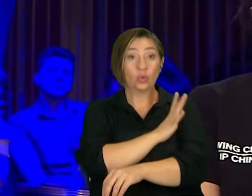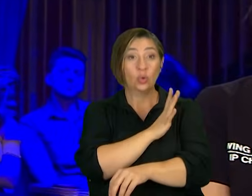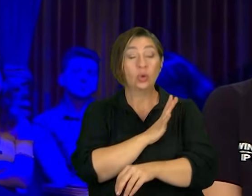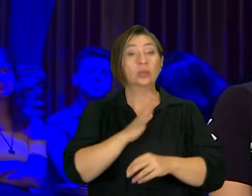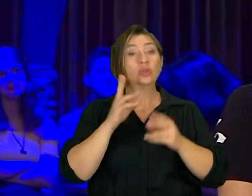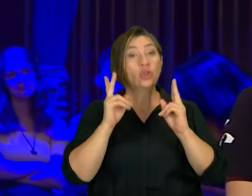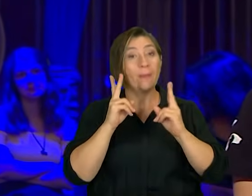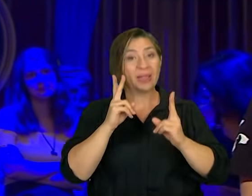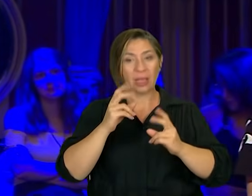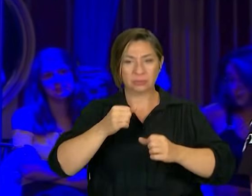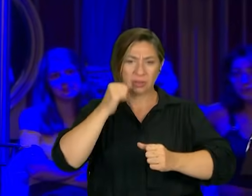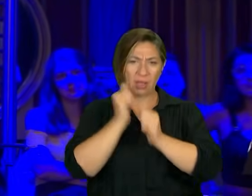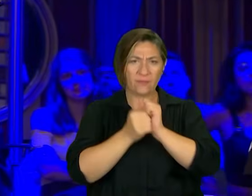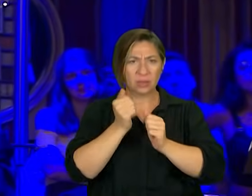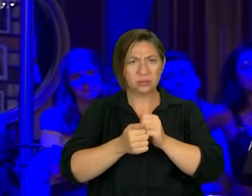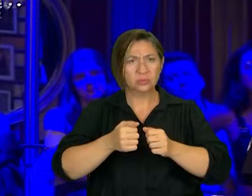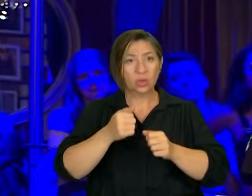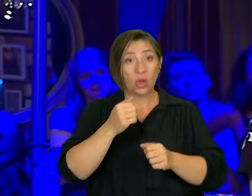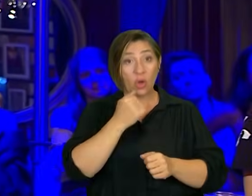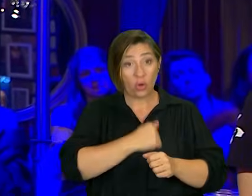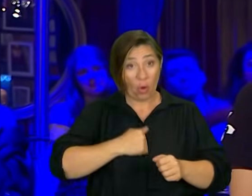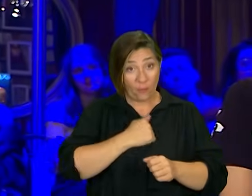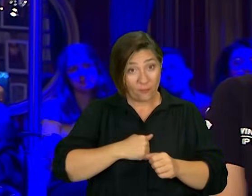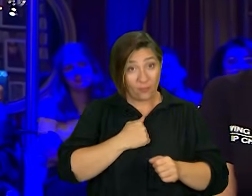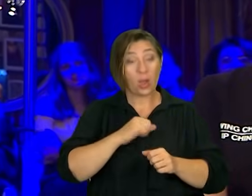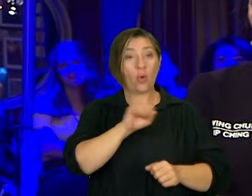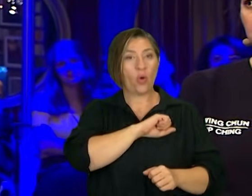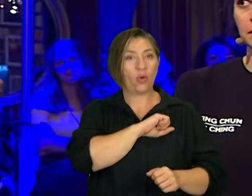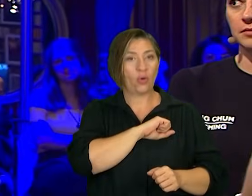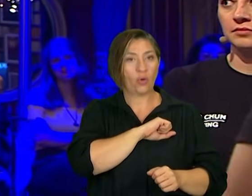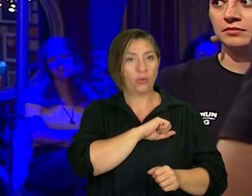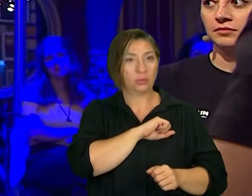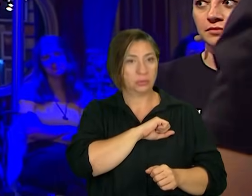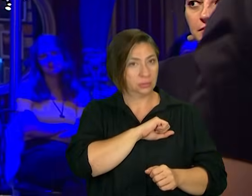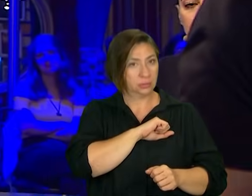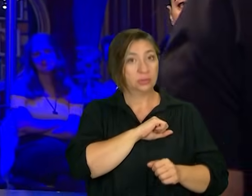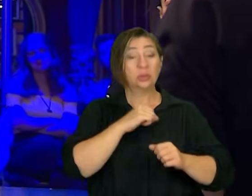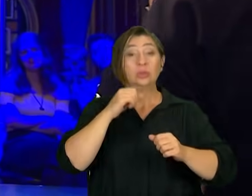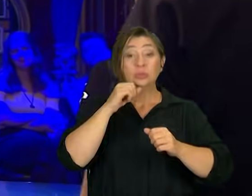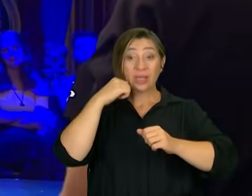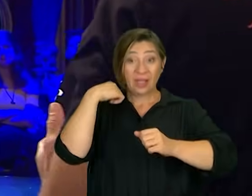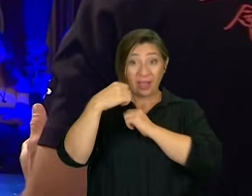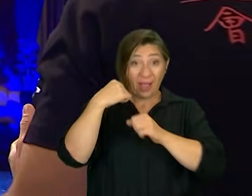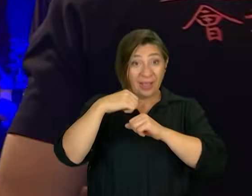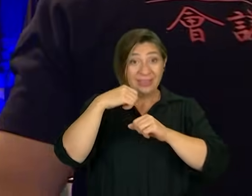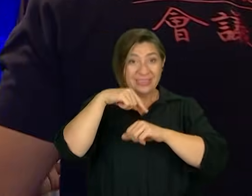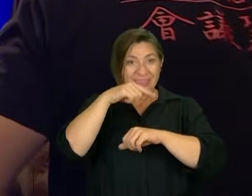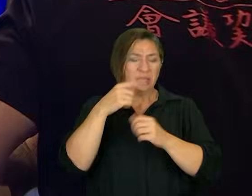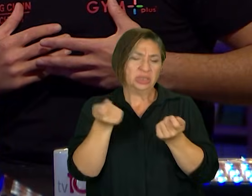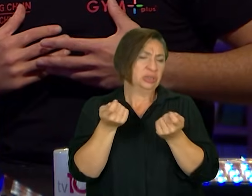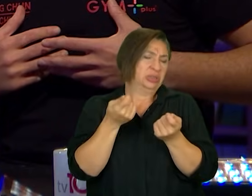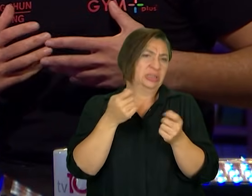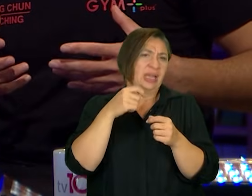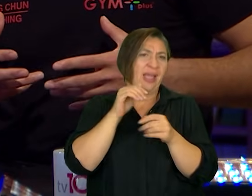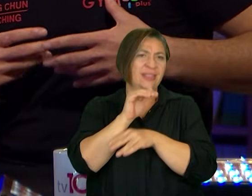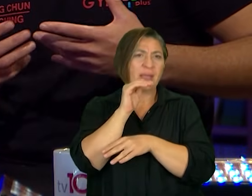Yani normalde dövüş sırasında ya da korku ve öfke. İkiz yıkıcılar. Evet, dövüş sırasında ya da mesela iş hayatında